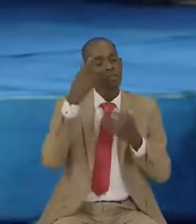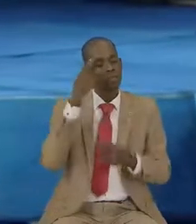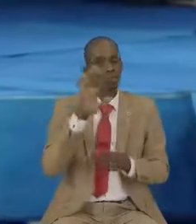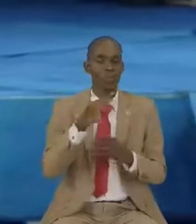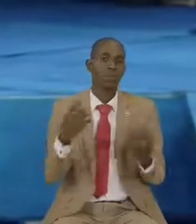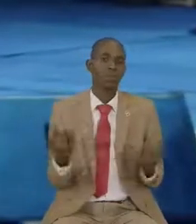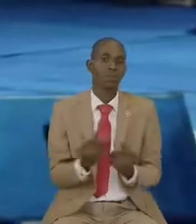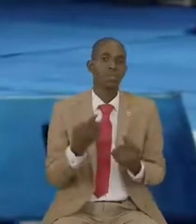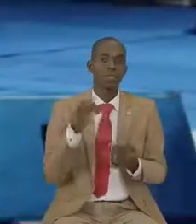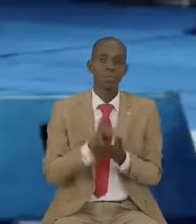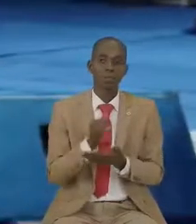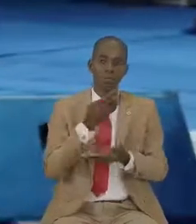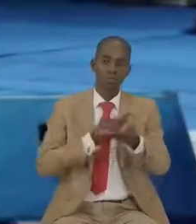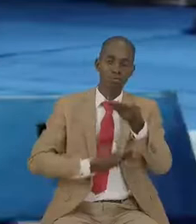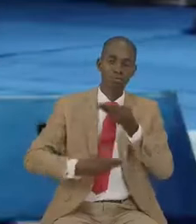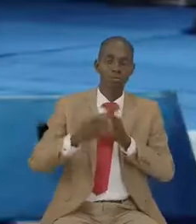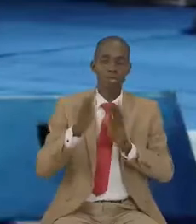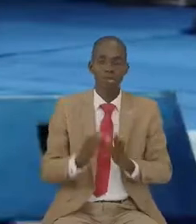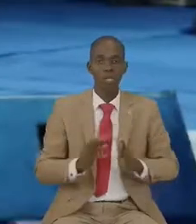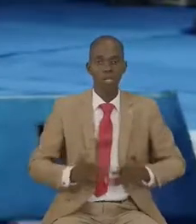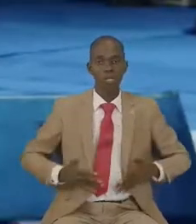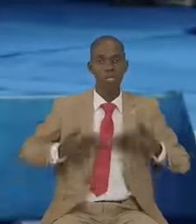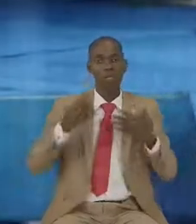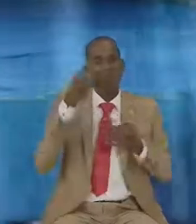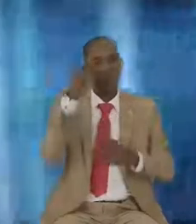final pour vos péchés. L'agneau